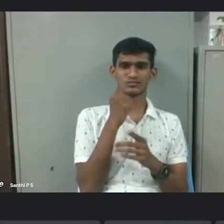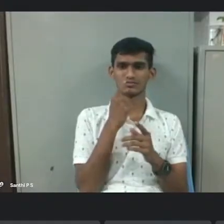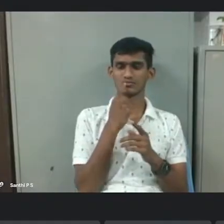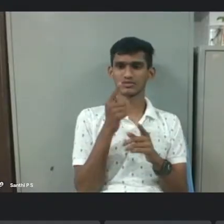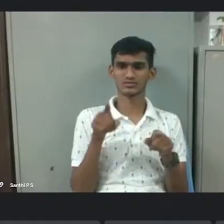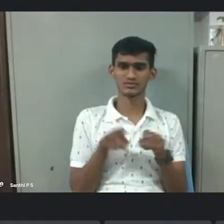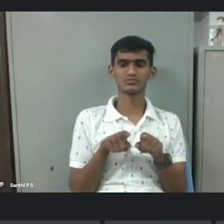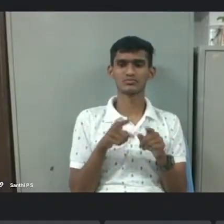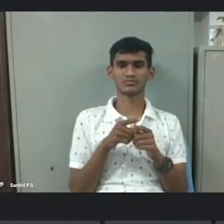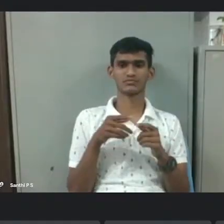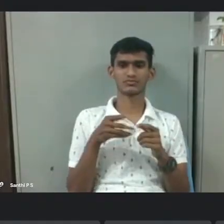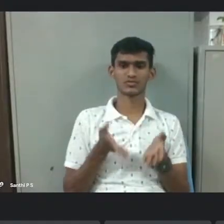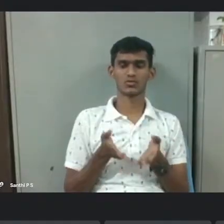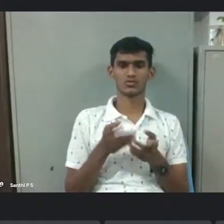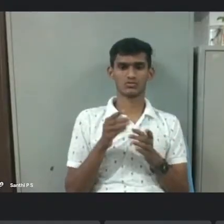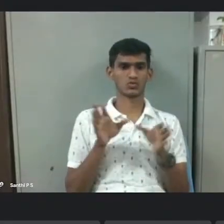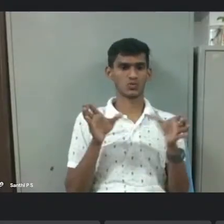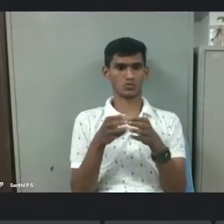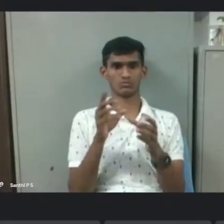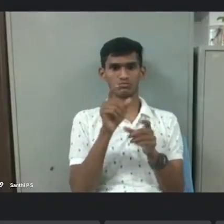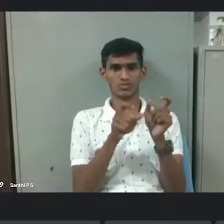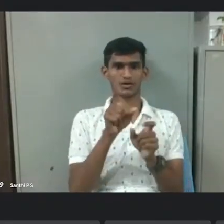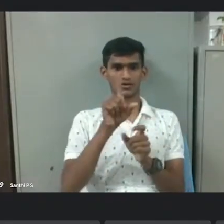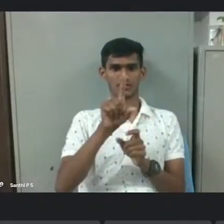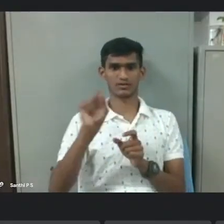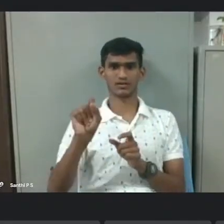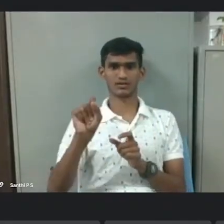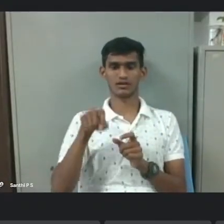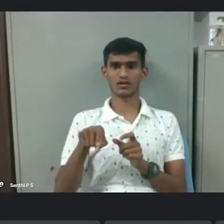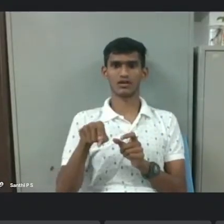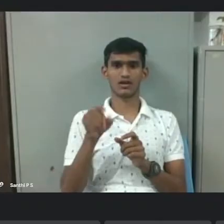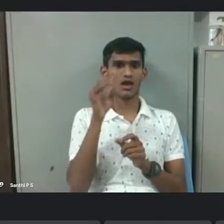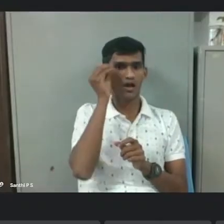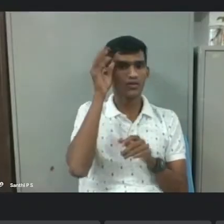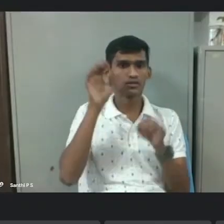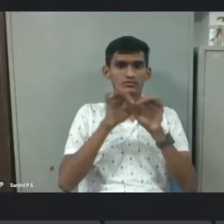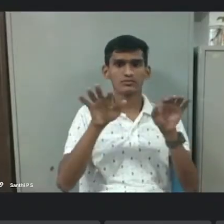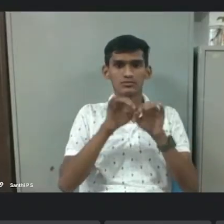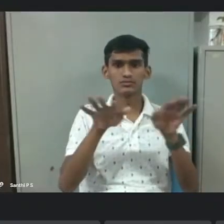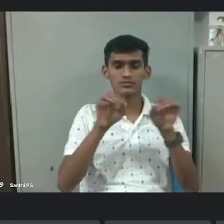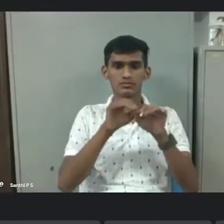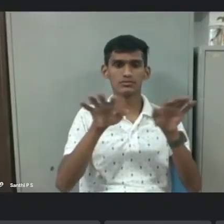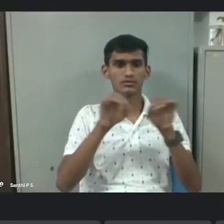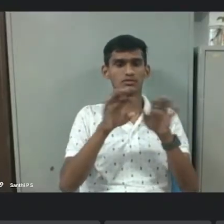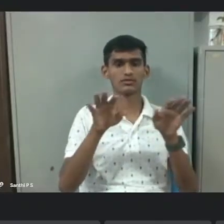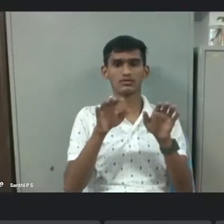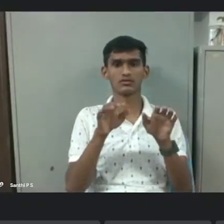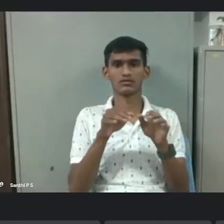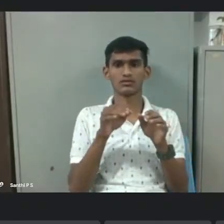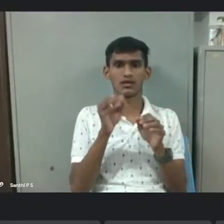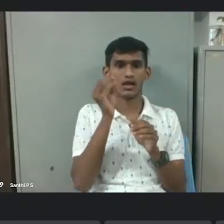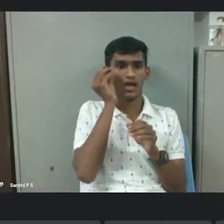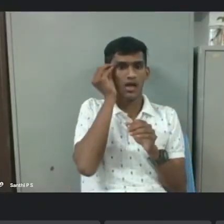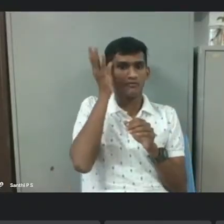സംസാരിച്ചുകൊണ്ടിരിക്കുന്ന പോലെ നമ്മളൊരു 10 പേരോട് കൂടുതൽ നമ്മൾ ഈ അറിവ് പകർന്നു കൊടുത്ത് അങ്ങനെയൊരു അവെയർ